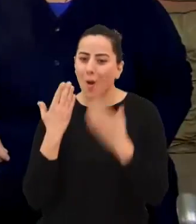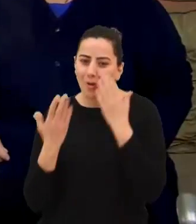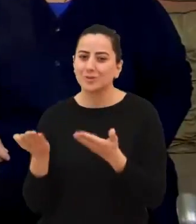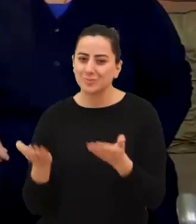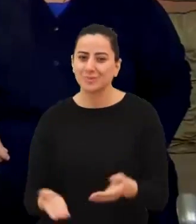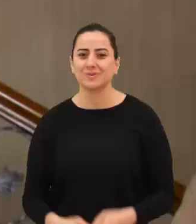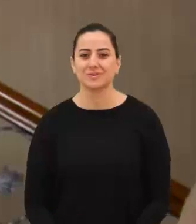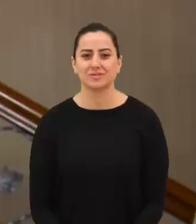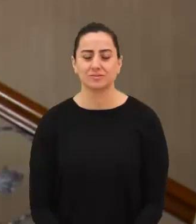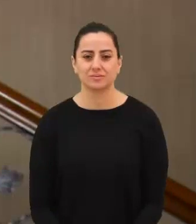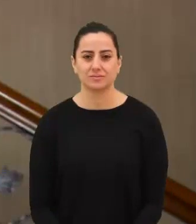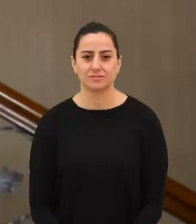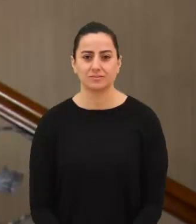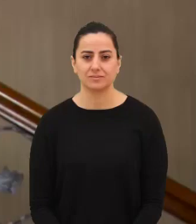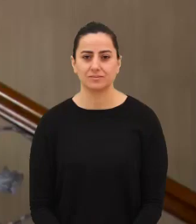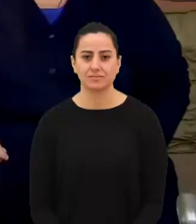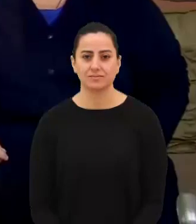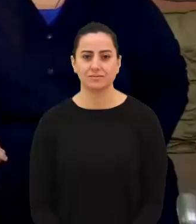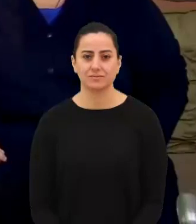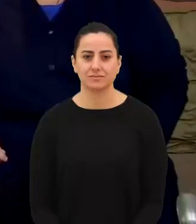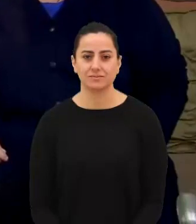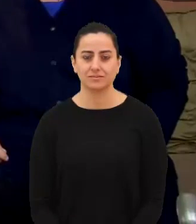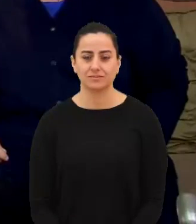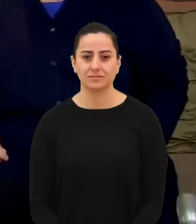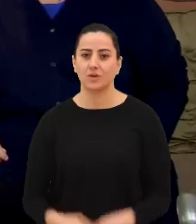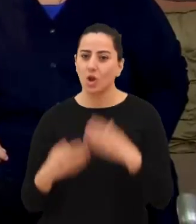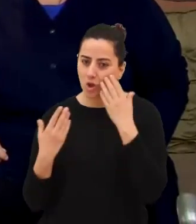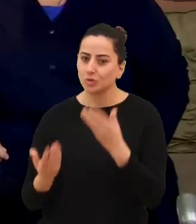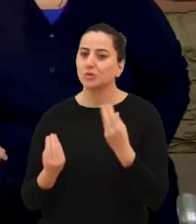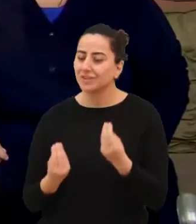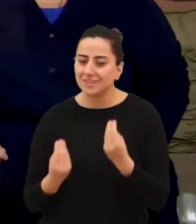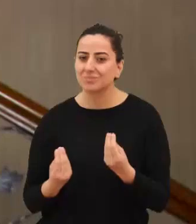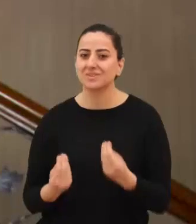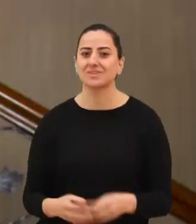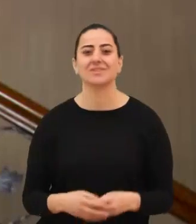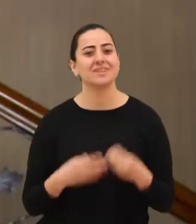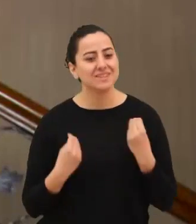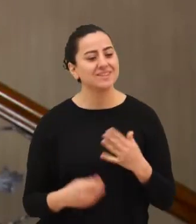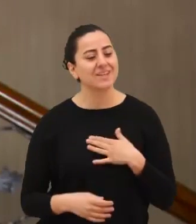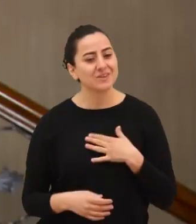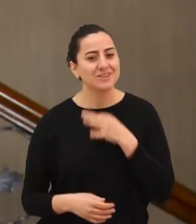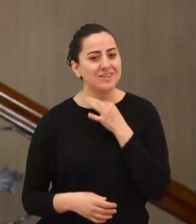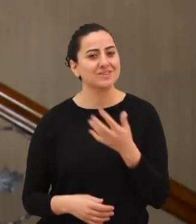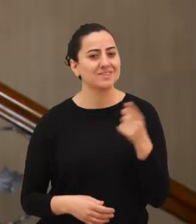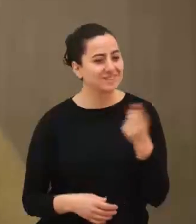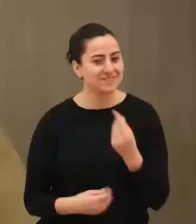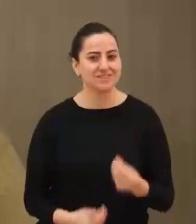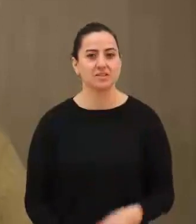geldiniz. Buyurun Ramin Bey. Hoş geldiniz Ramin Beyciğim. Hoş geldin çocuğum. Nasılsın? Sağ olun. İyi akşam. Siz